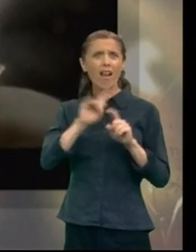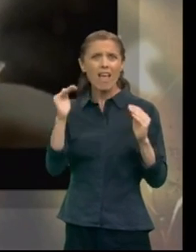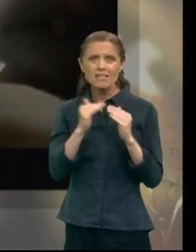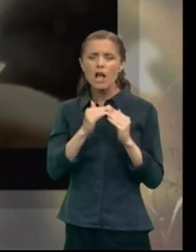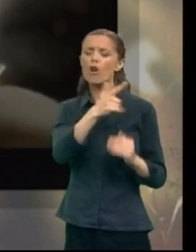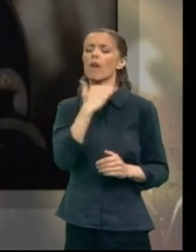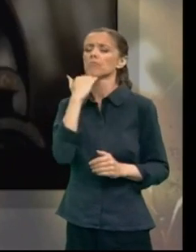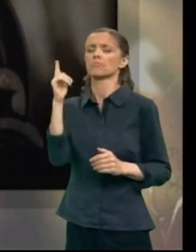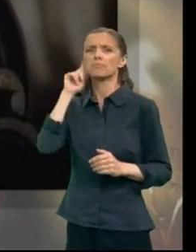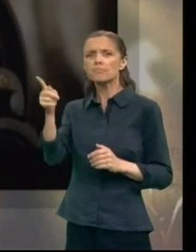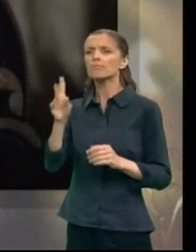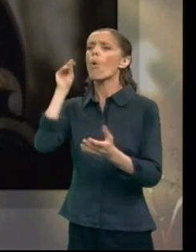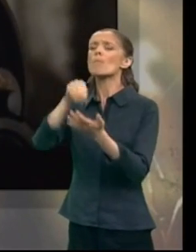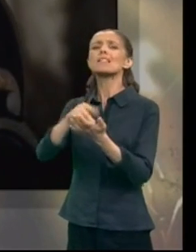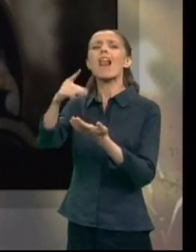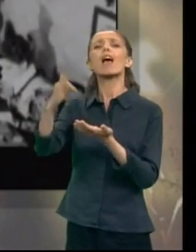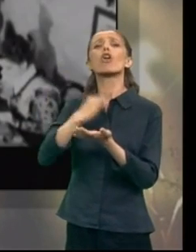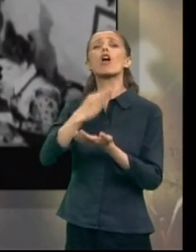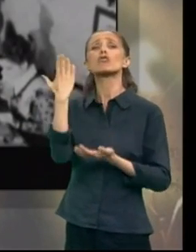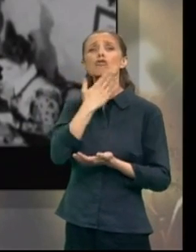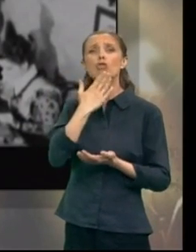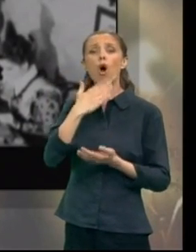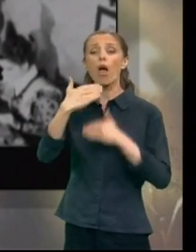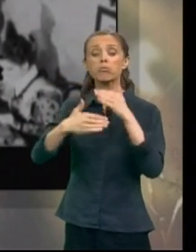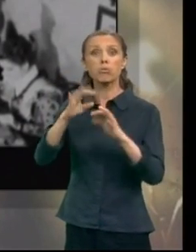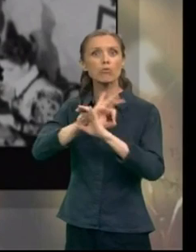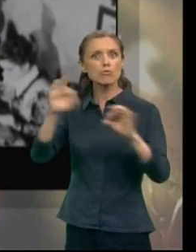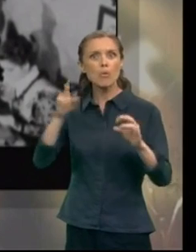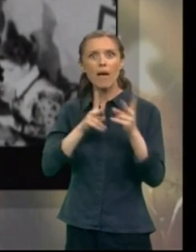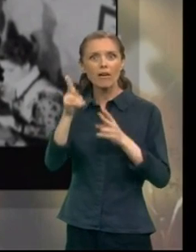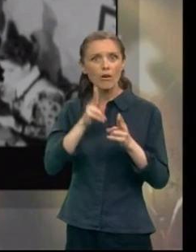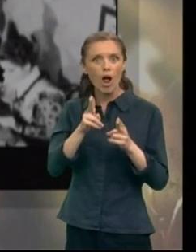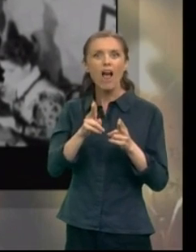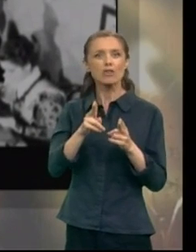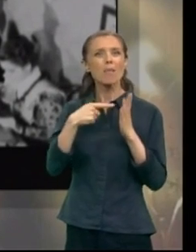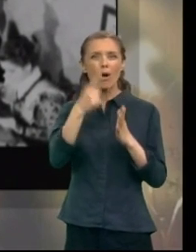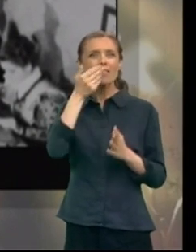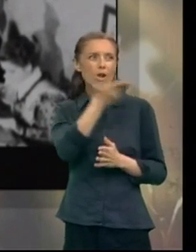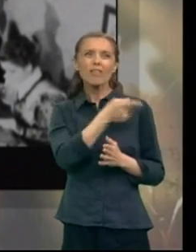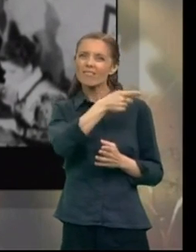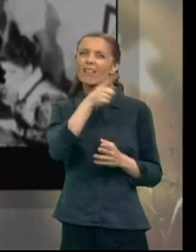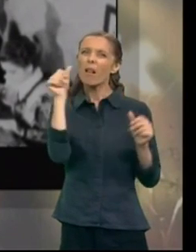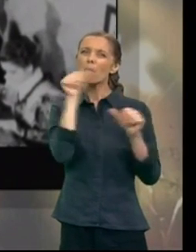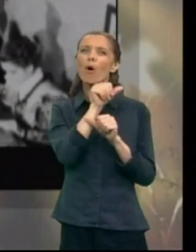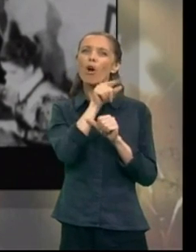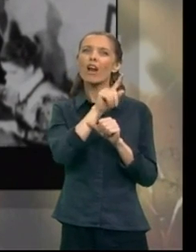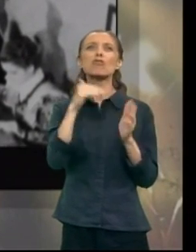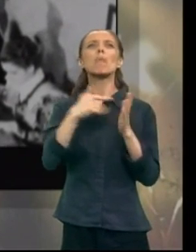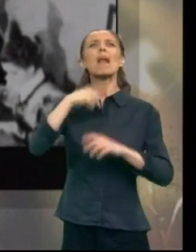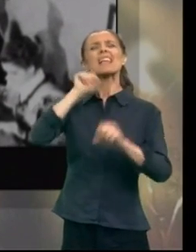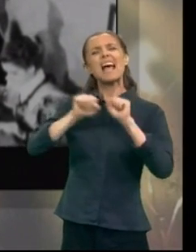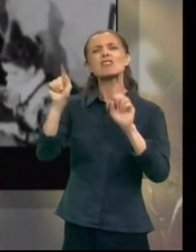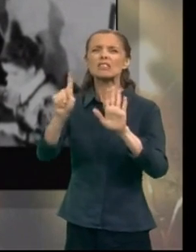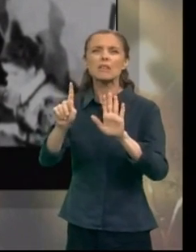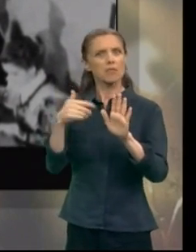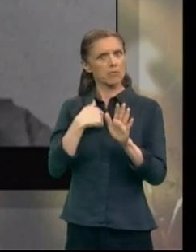krojačku školu i vremenom postala odlična švalja, još jednom dokazavši roditeljima da su je potcenili u pokušaju da je zaštite od razočaranja u